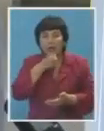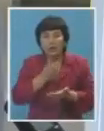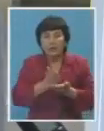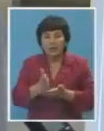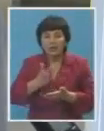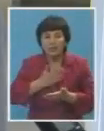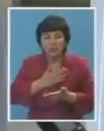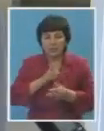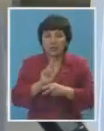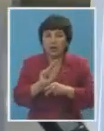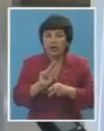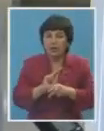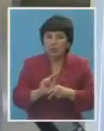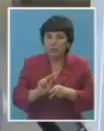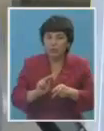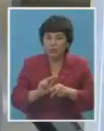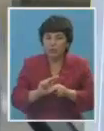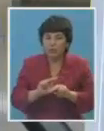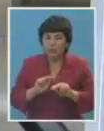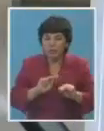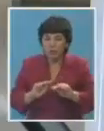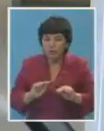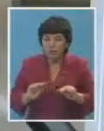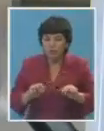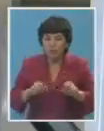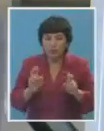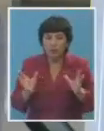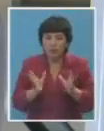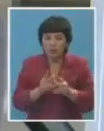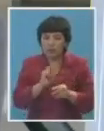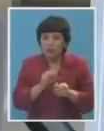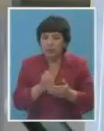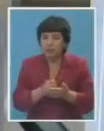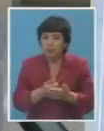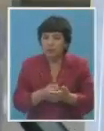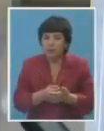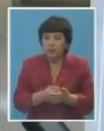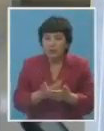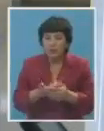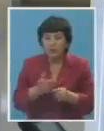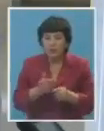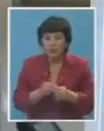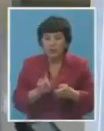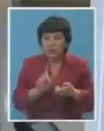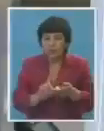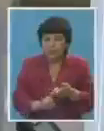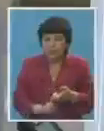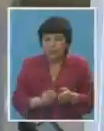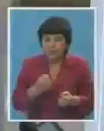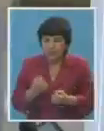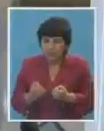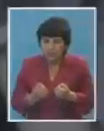біздер ақылшы болып, ақылшы ретінде әрине жұмыс жасауымыз керек олармен. Сол жөнінде байланысымыз